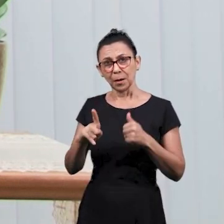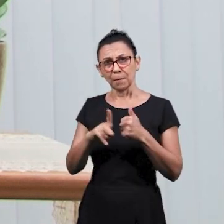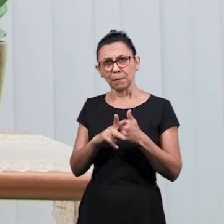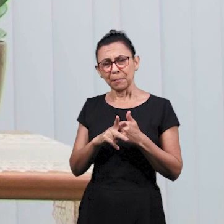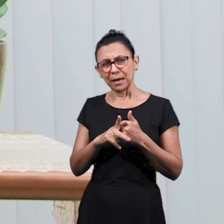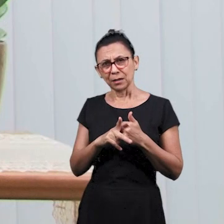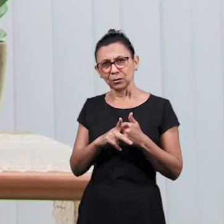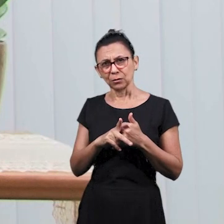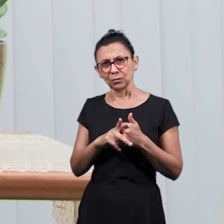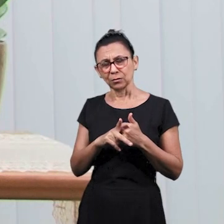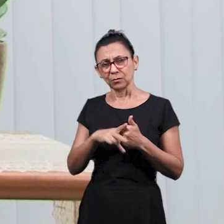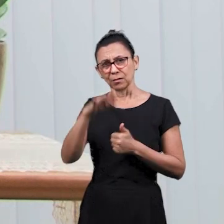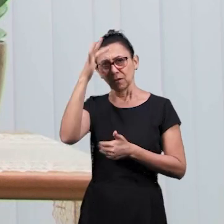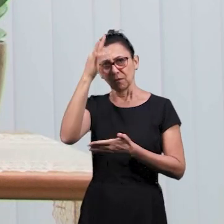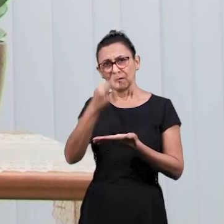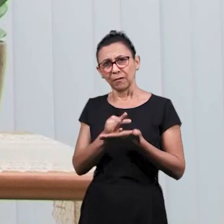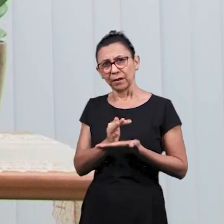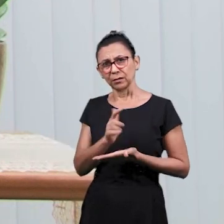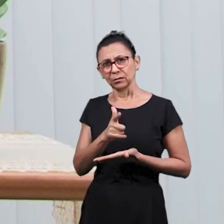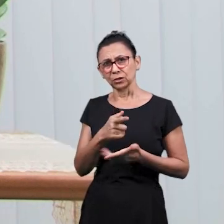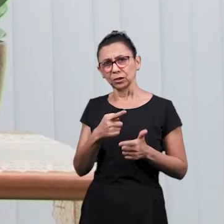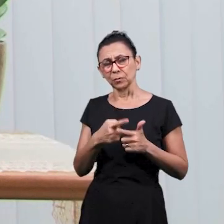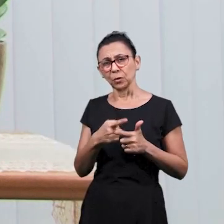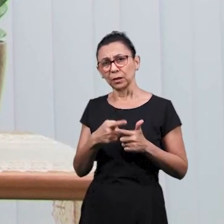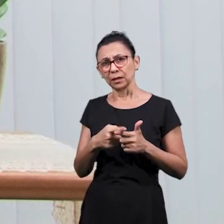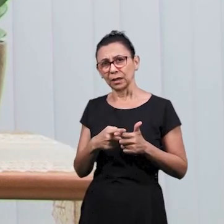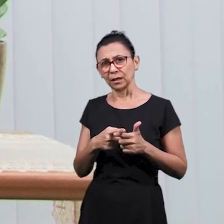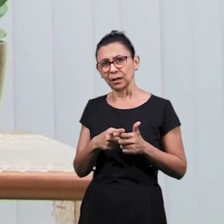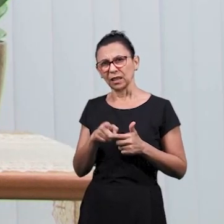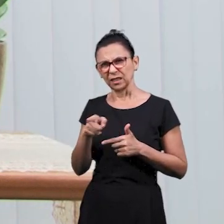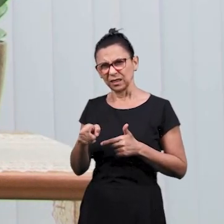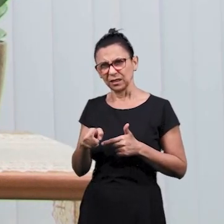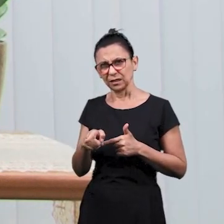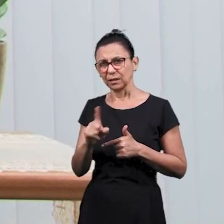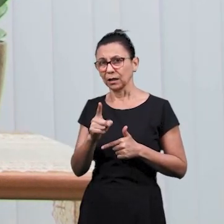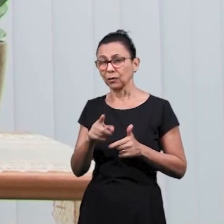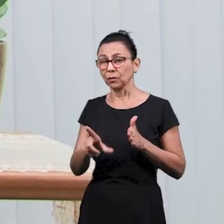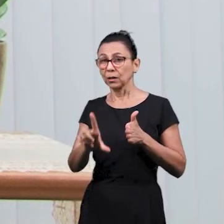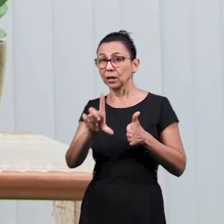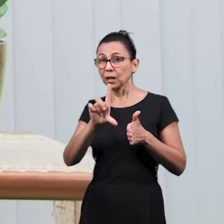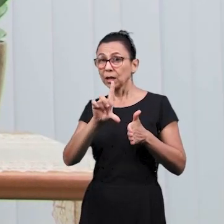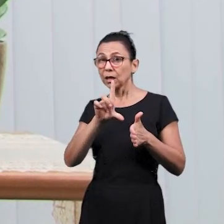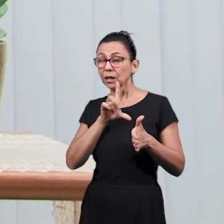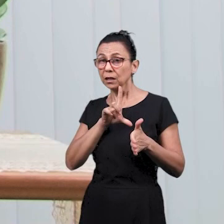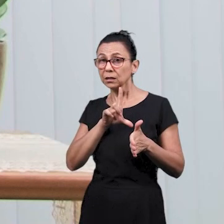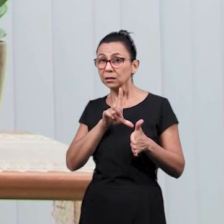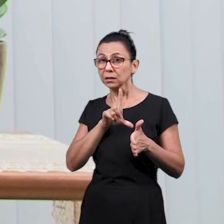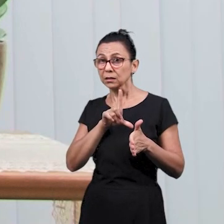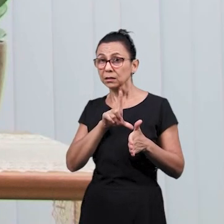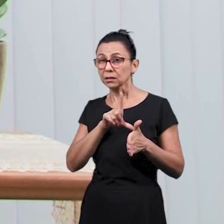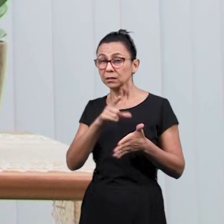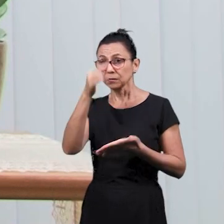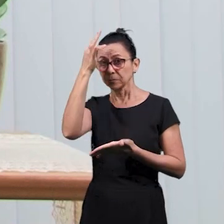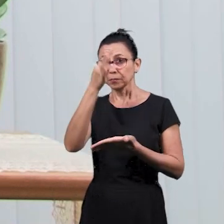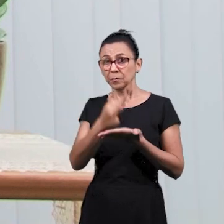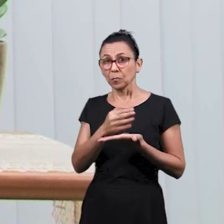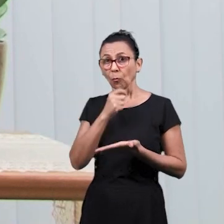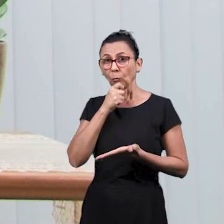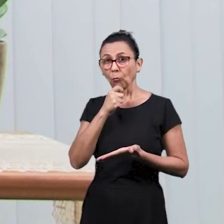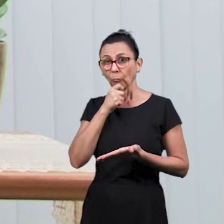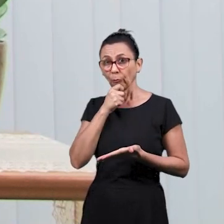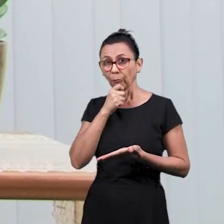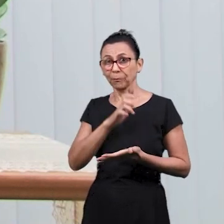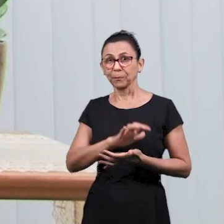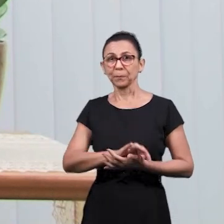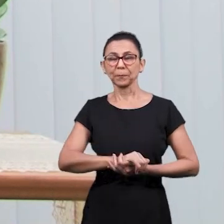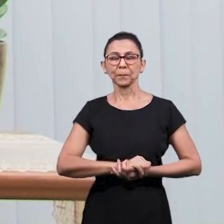недостаток веры был не в этом, а в совсем другом, немножко раньше. Давайте немножко